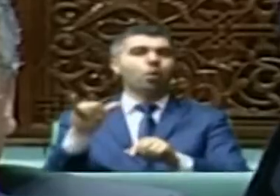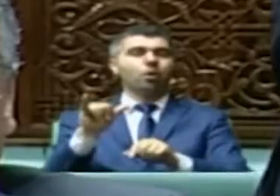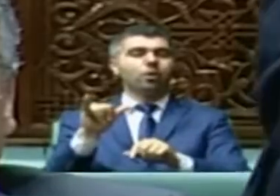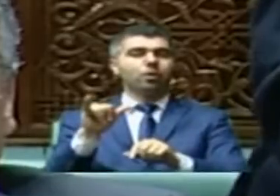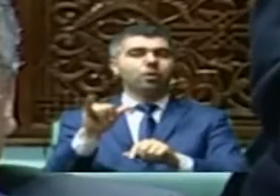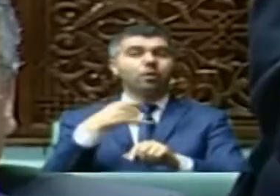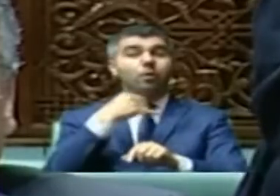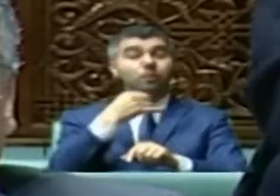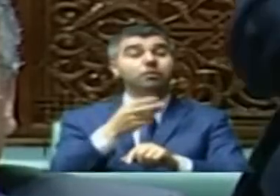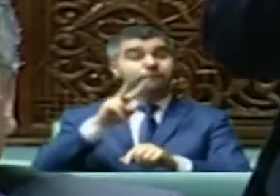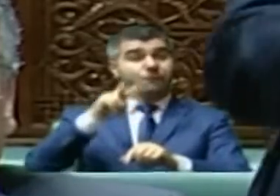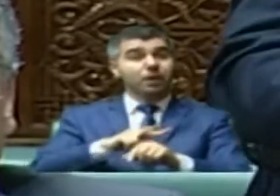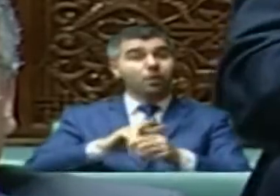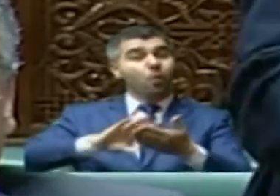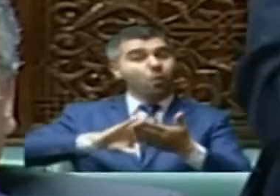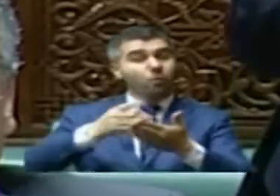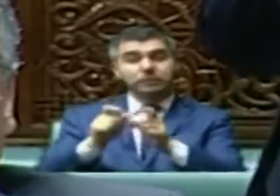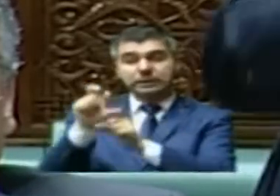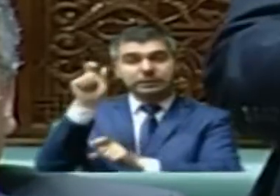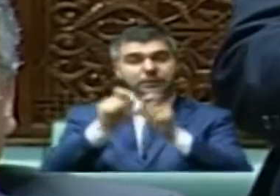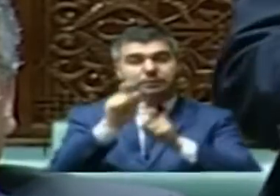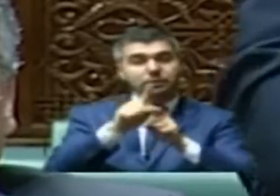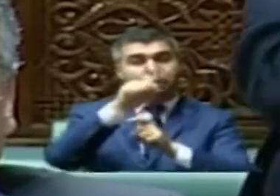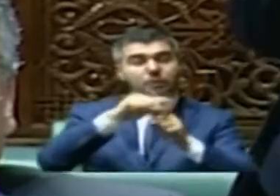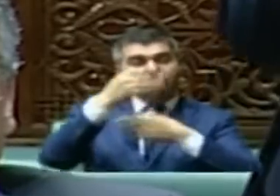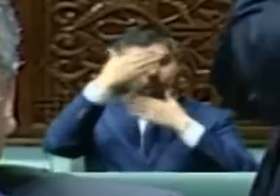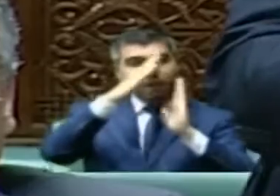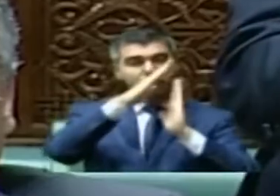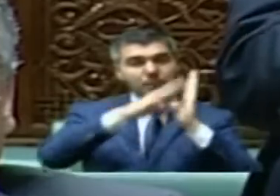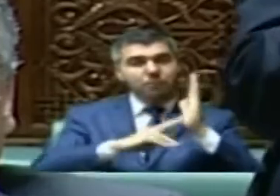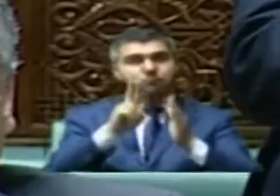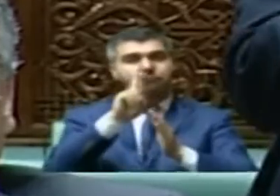مسؤوليتكم فلنتحملها جميعا أمام هذا الشعب، أمام جلالة الملك،